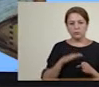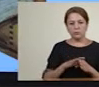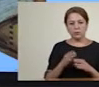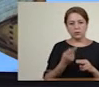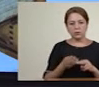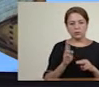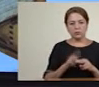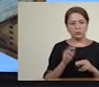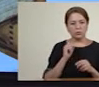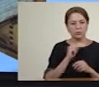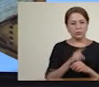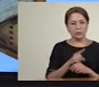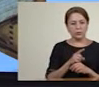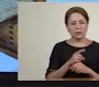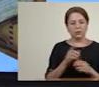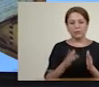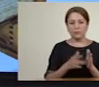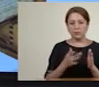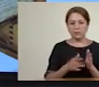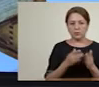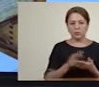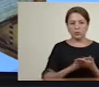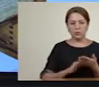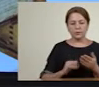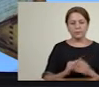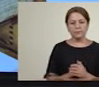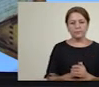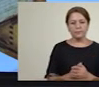uchun topshiriqlarni daftarlaringizga yozib oling.